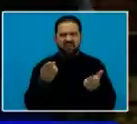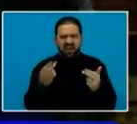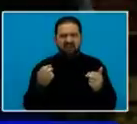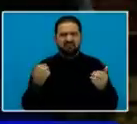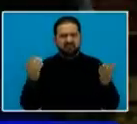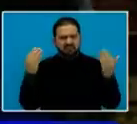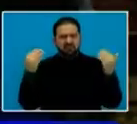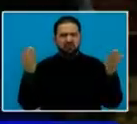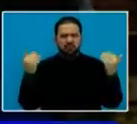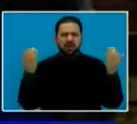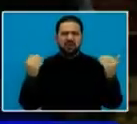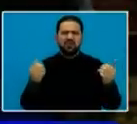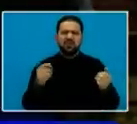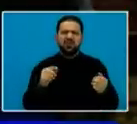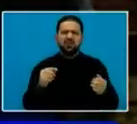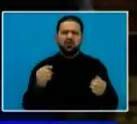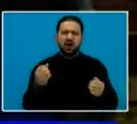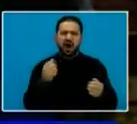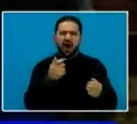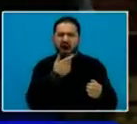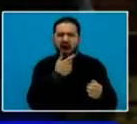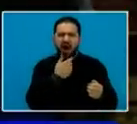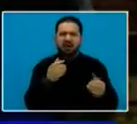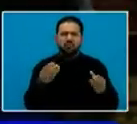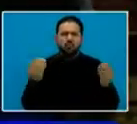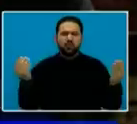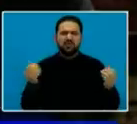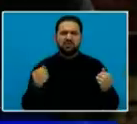niște ani, câteva decenii bune, în care